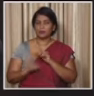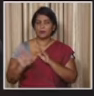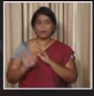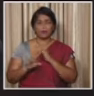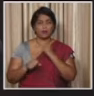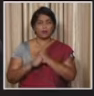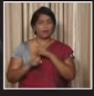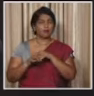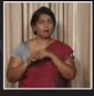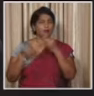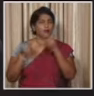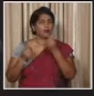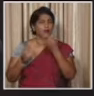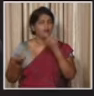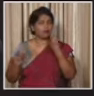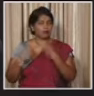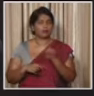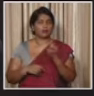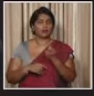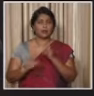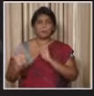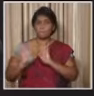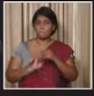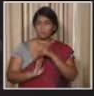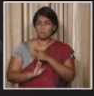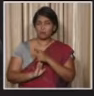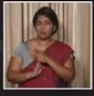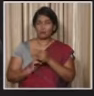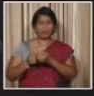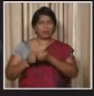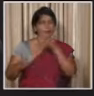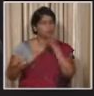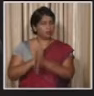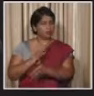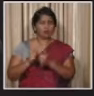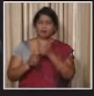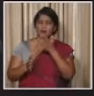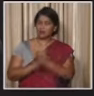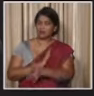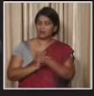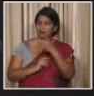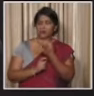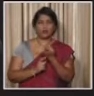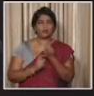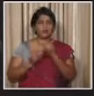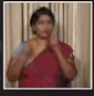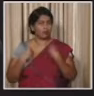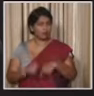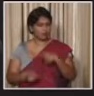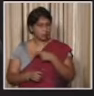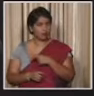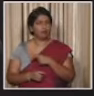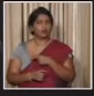පාලකයන්ගෙන් ඇරියස්සුණු ආර්ථිකය පාලකයන්ගේ නොමනා ක්‍රියාපාකාරකම් නිසා ඇරියස්සුණු ආර්ථිකය